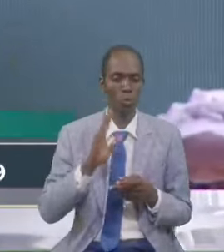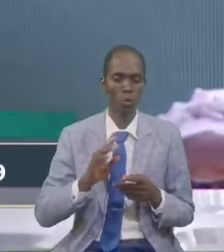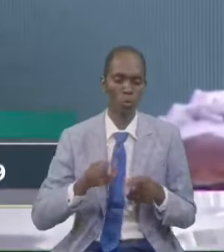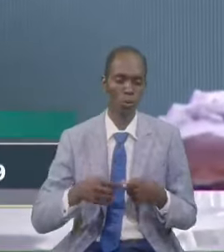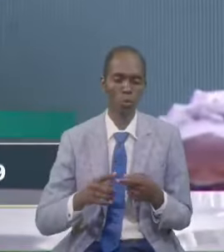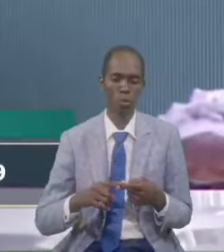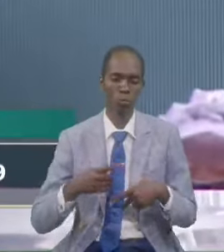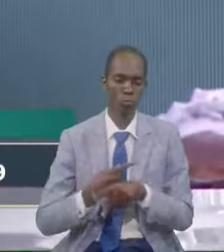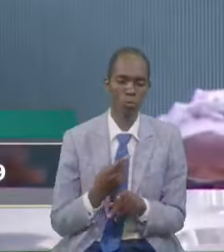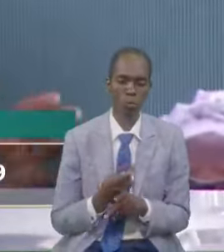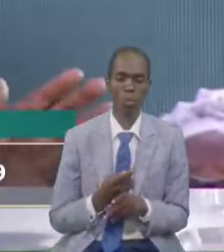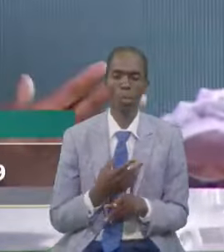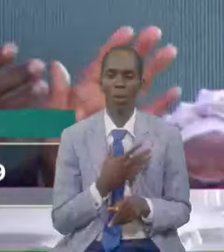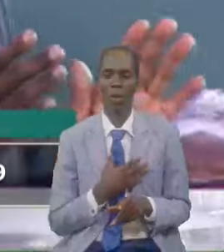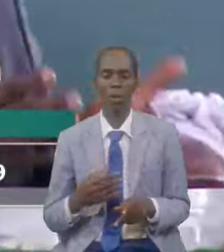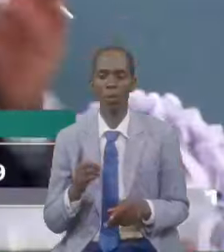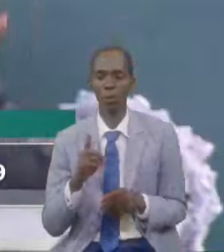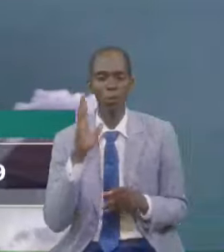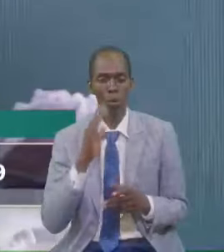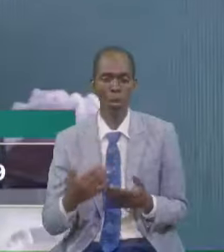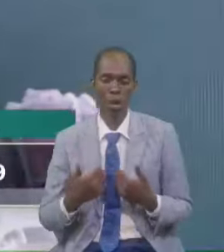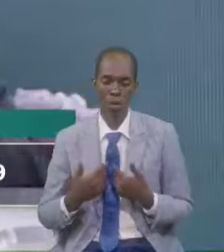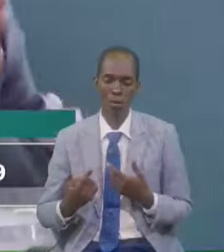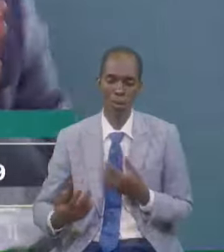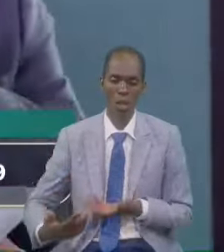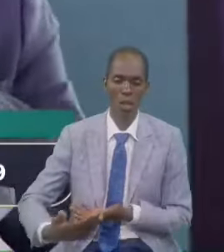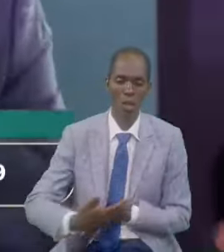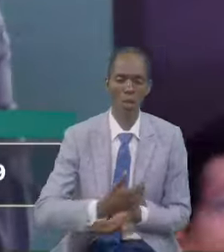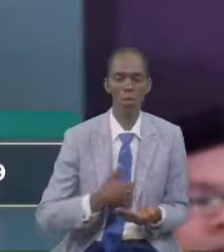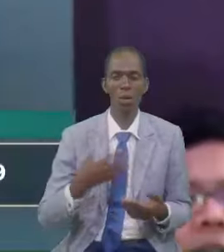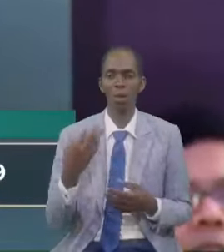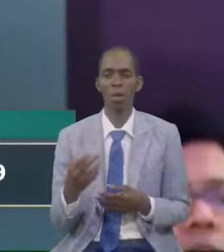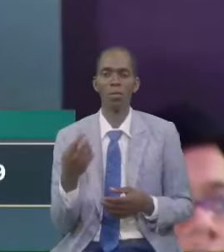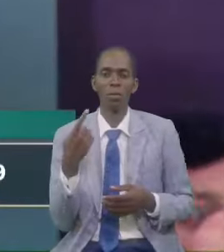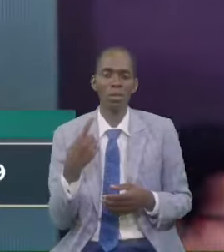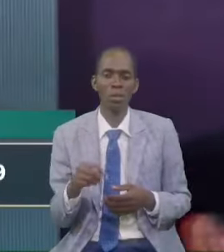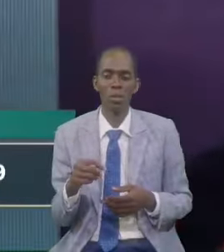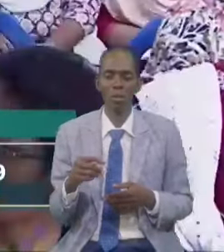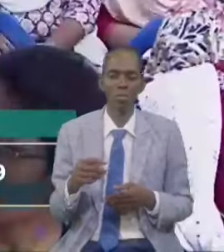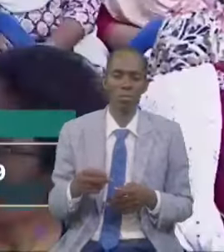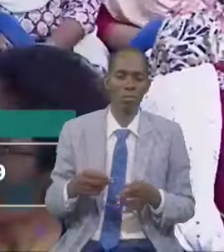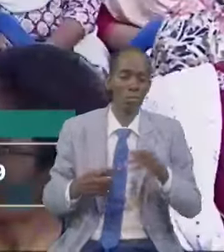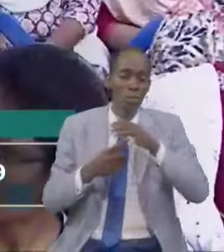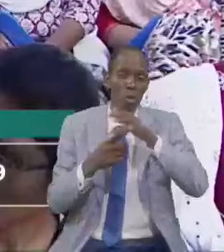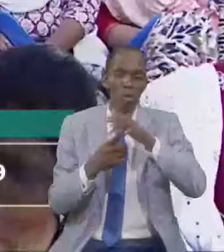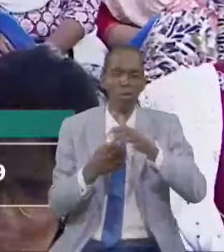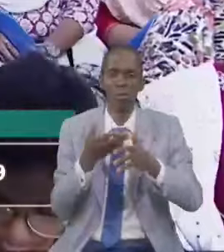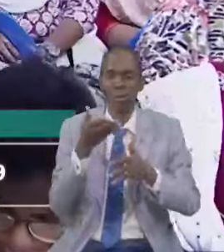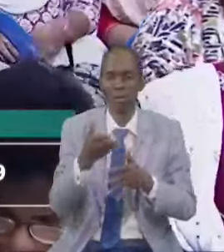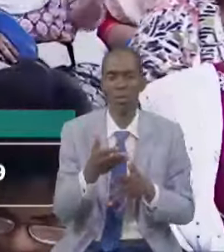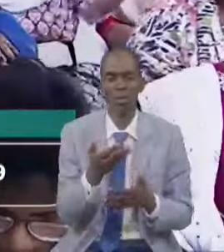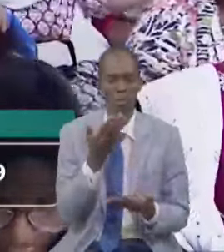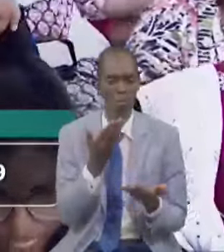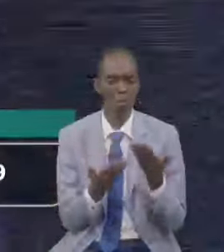ఉత్పత్తి, లేకపోతే ఒక కోత కోసం హీరోగా ఉండాలంటే, ఆ మార్గంలో ముళ్ళుంటాయి. Sometimes